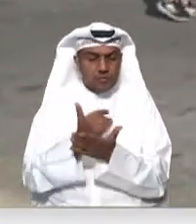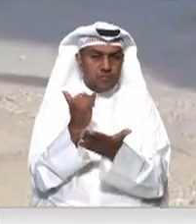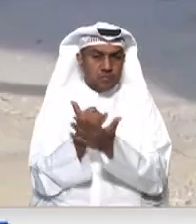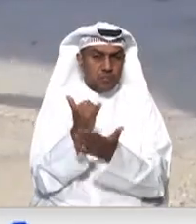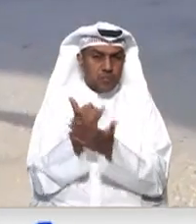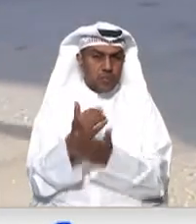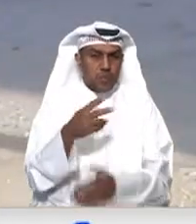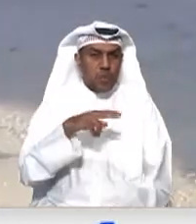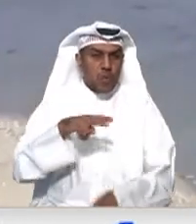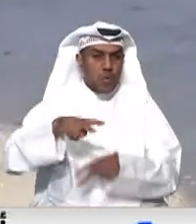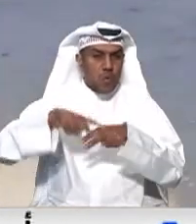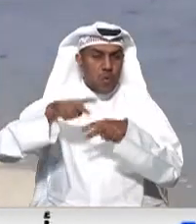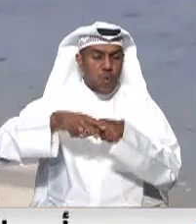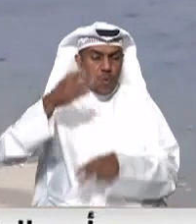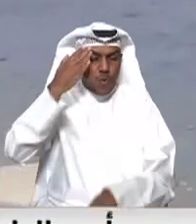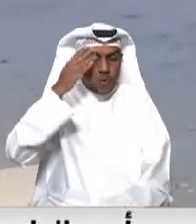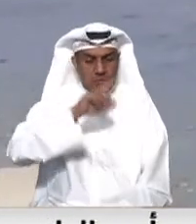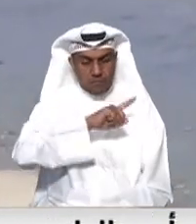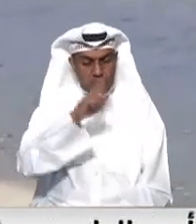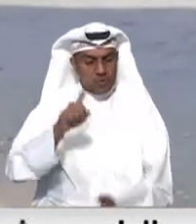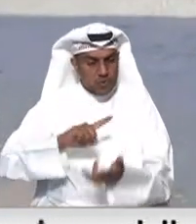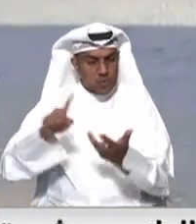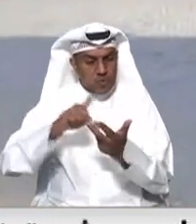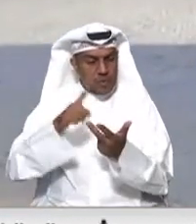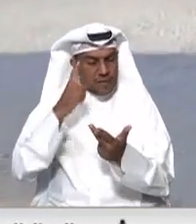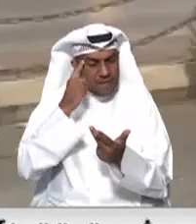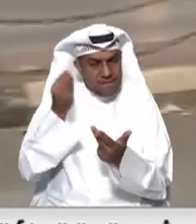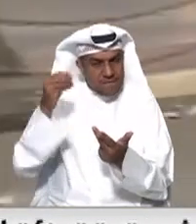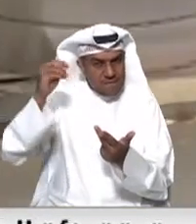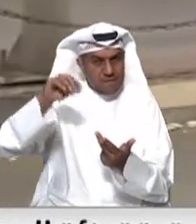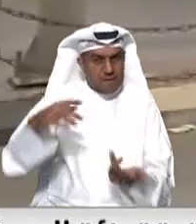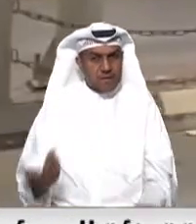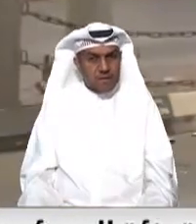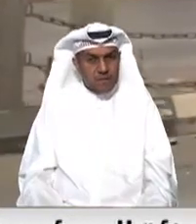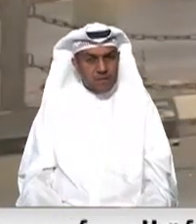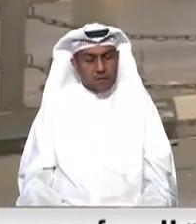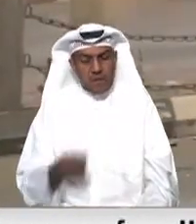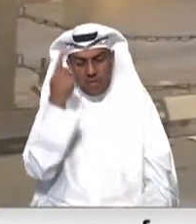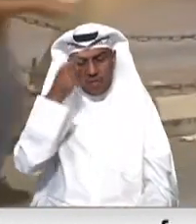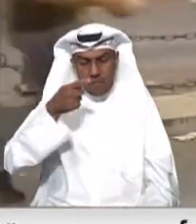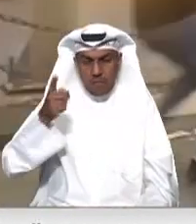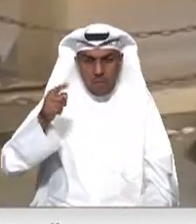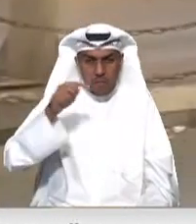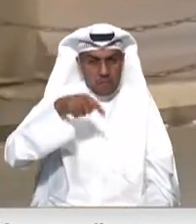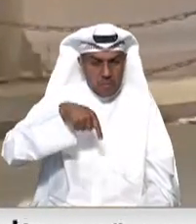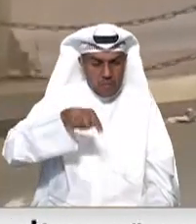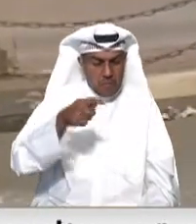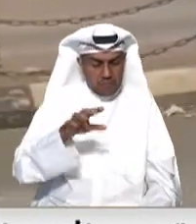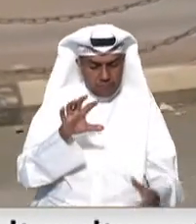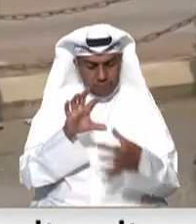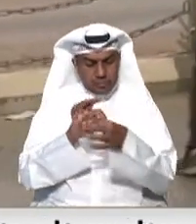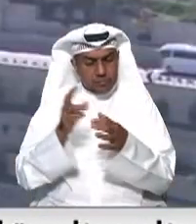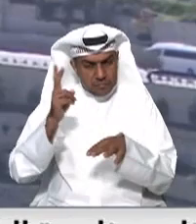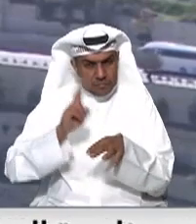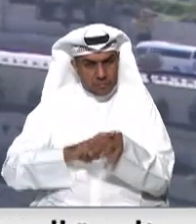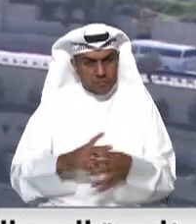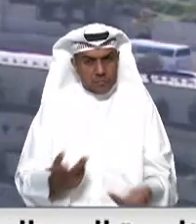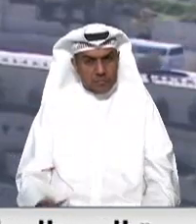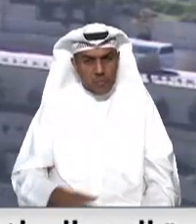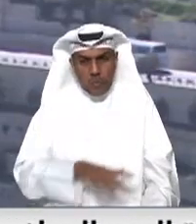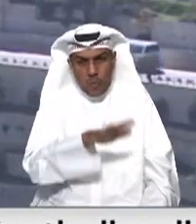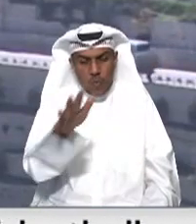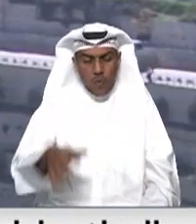هذه الصفقة. ربما خلال الأيام المقبلة ستتم صفقات أخرى، هناك حالة من الفرح